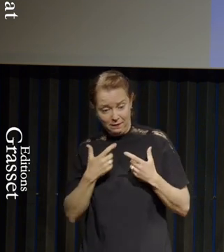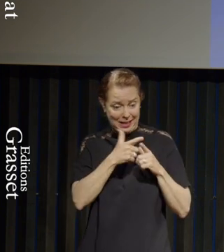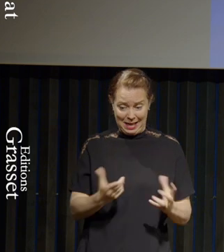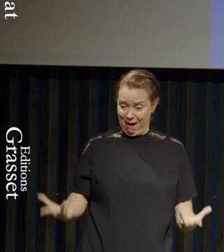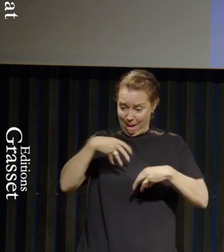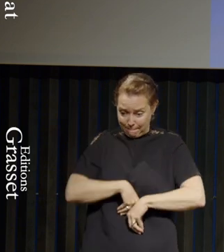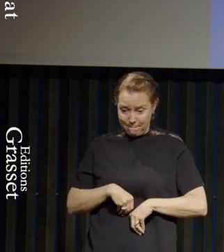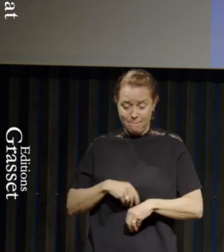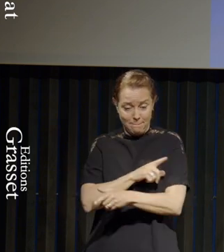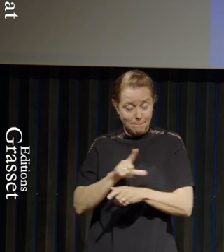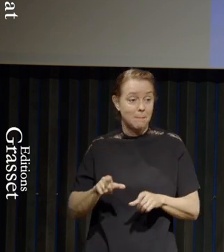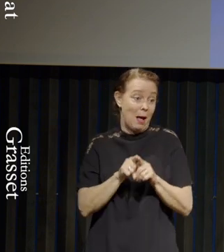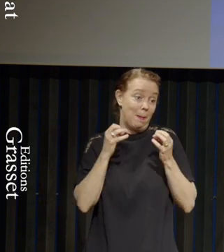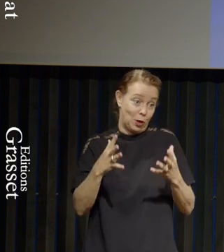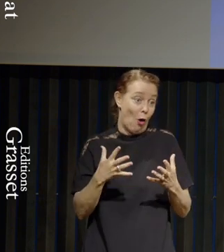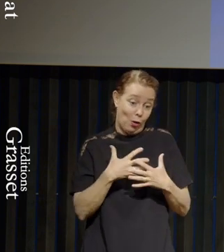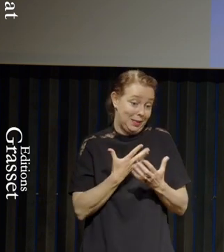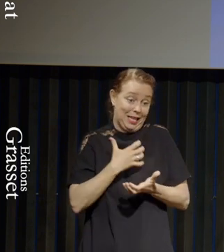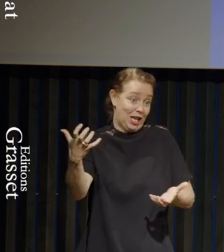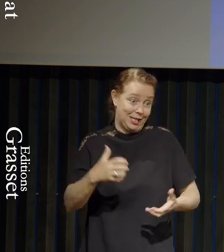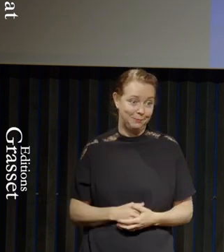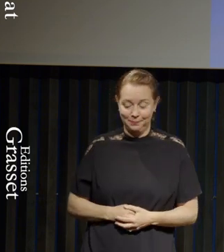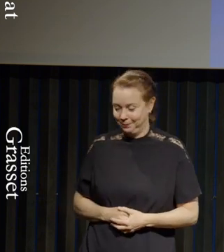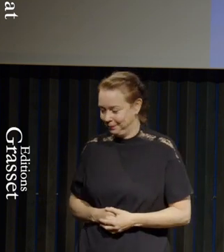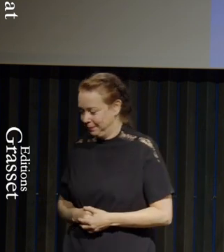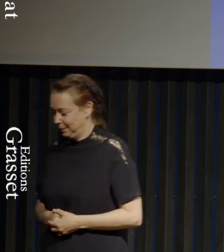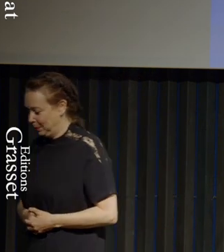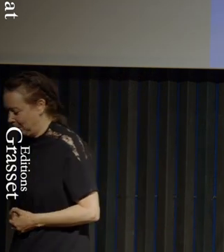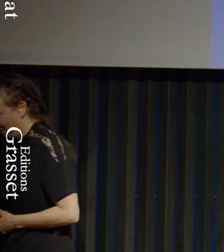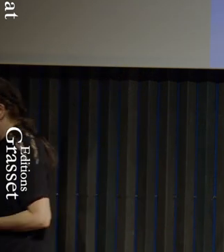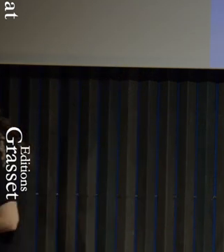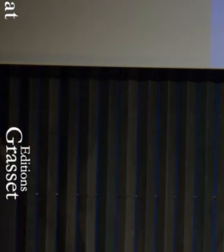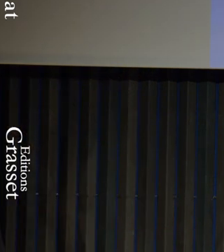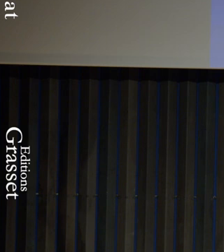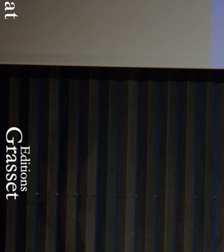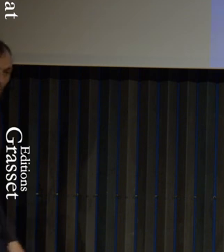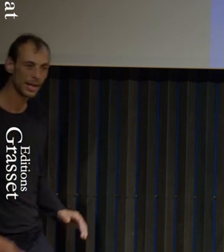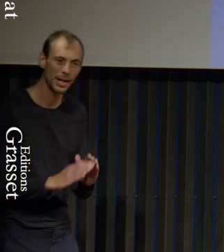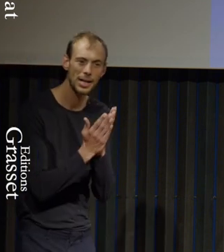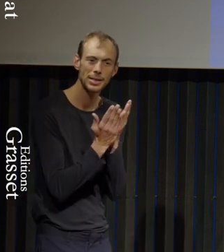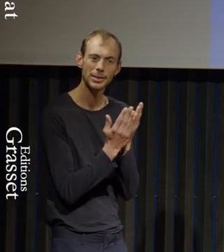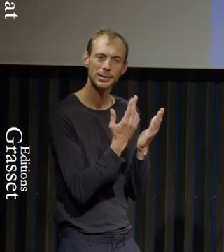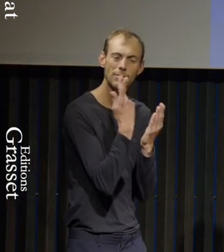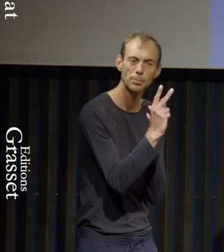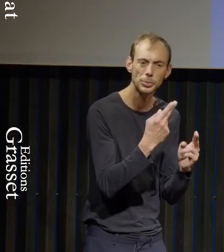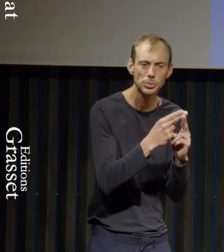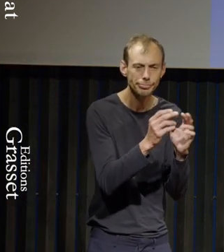sa richesse, être scientifique et littéraire. C'est ce que vous appelez l'étonnement sincère dans votre livre ? Alors l'étonnement,